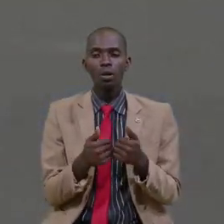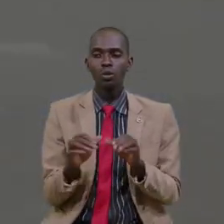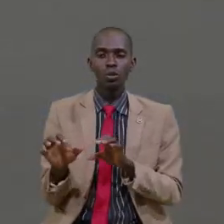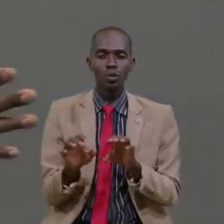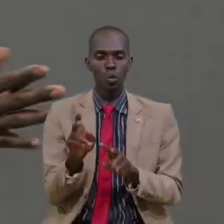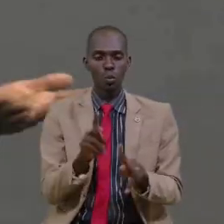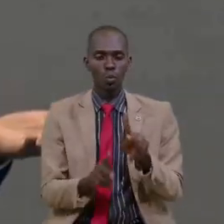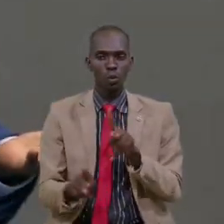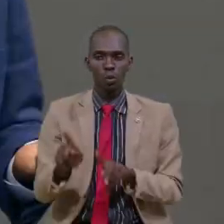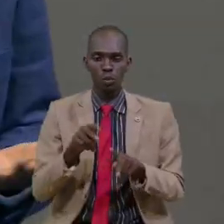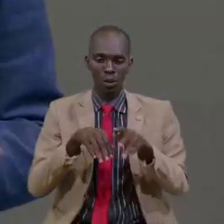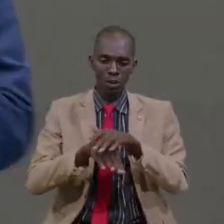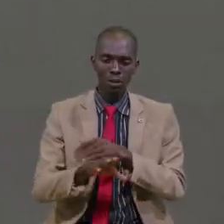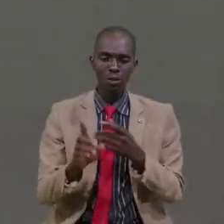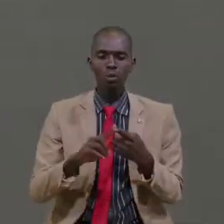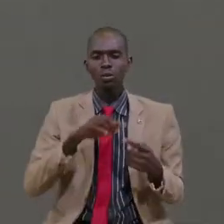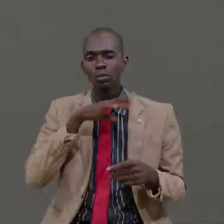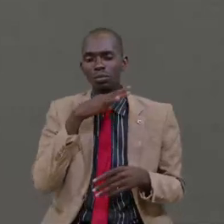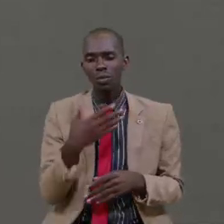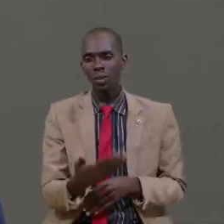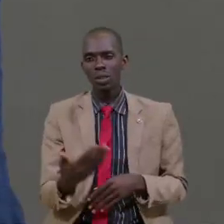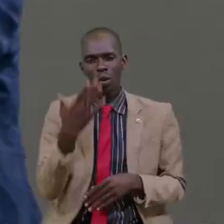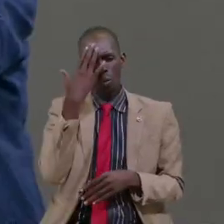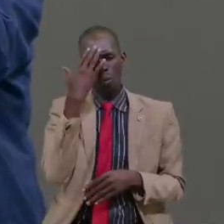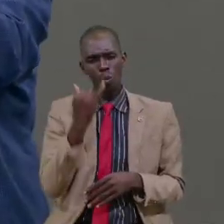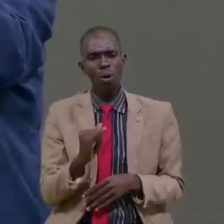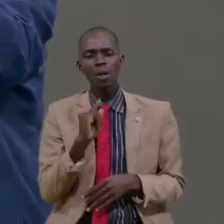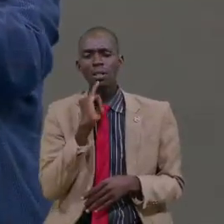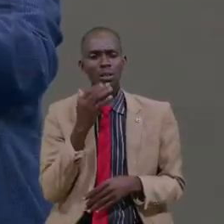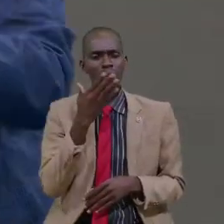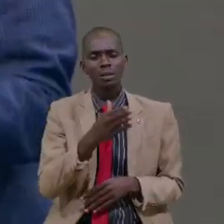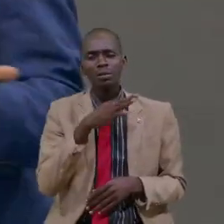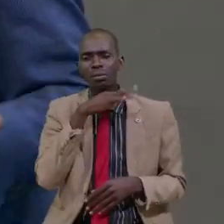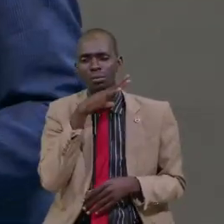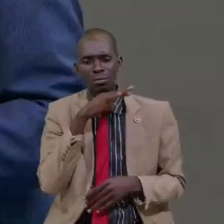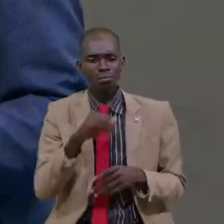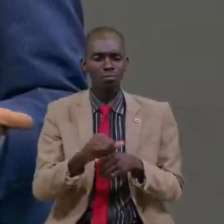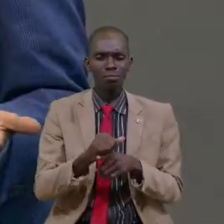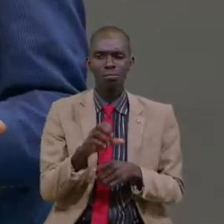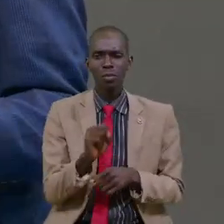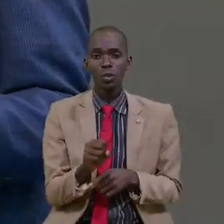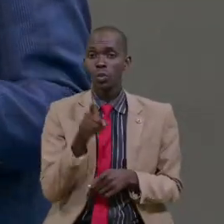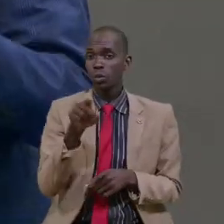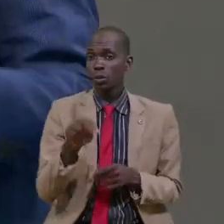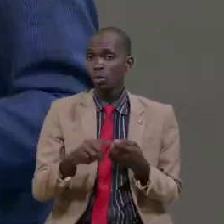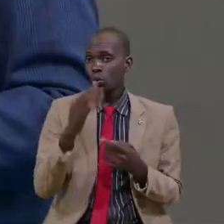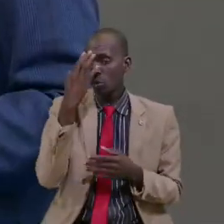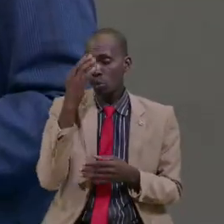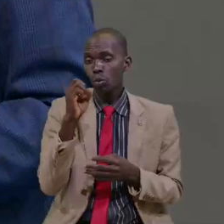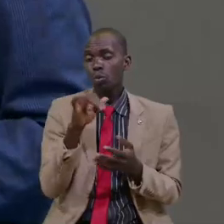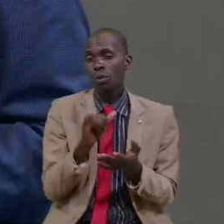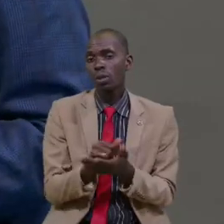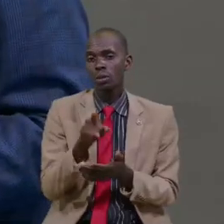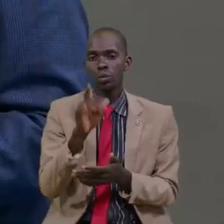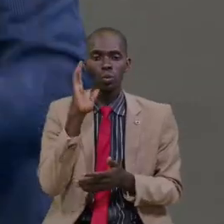comment les gens se retrouvent-ils dans la corruption? Pourquoi y a-t-il la corruption? Nous devons le savoir pour que